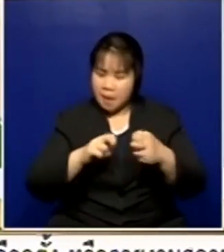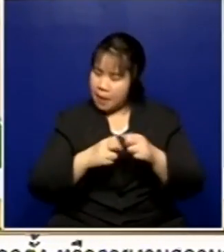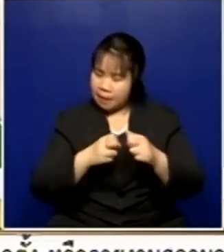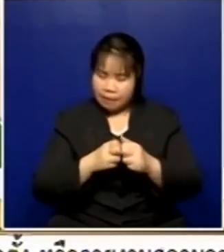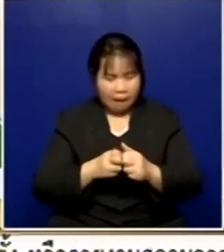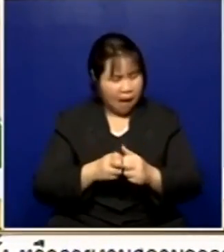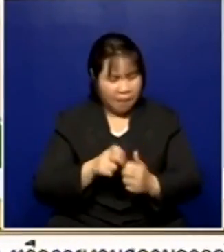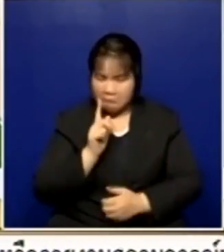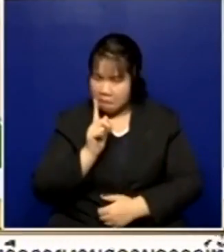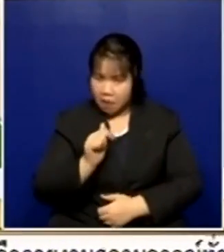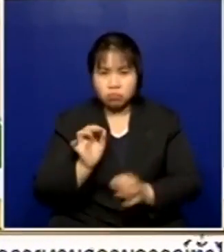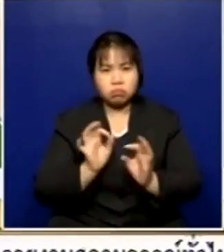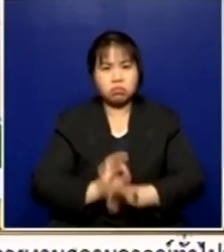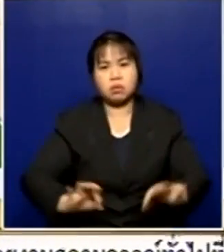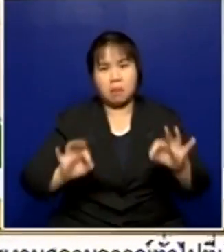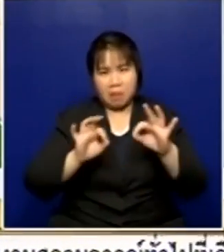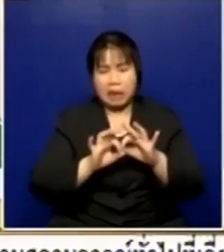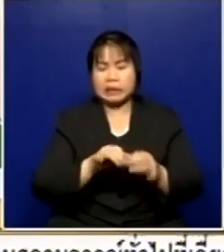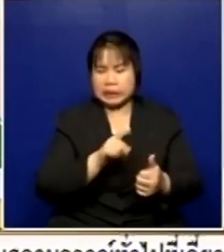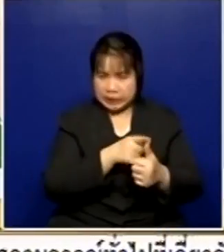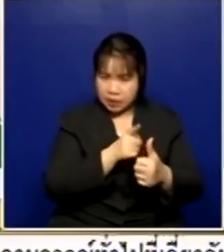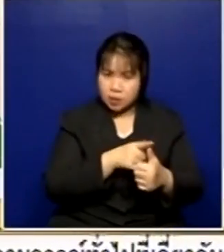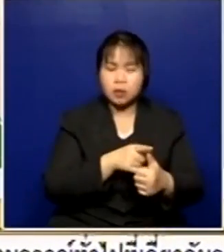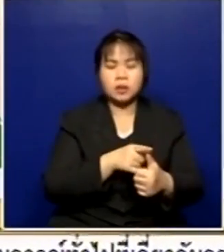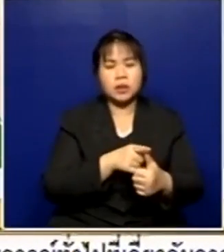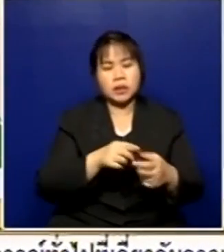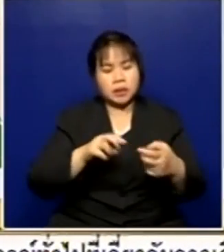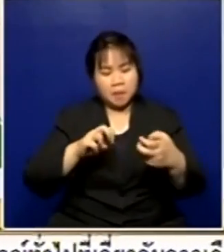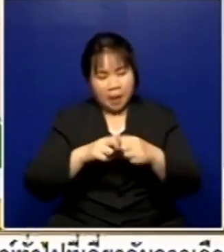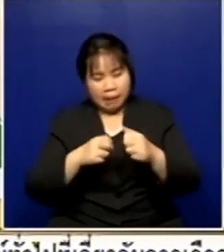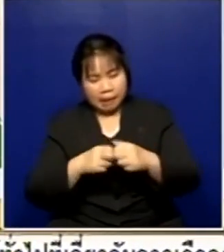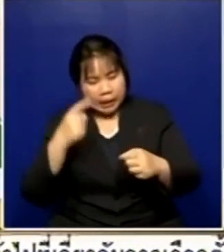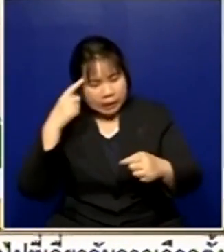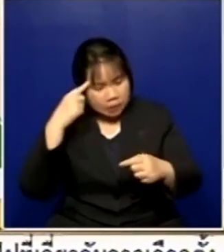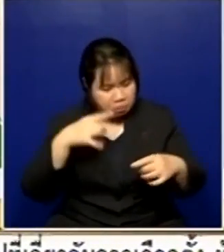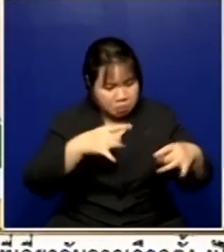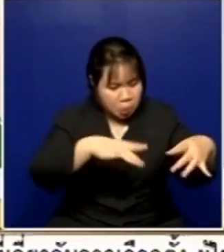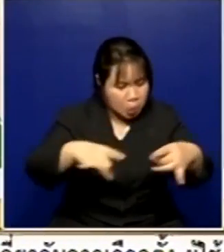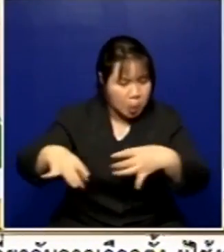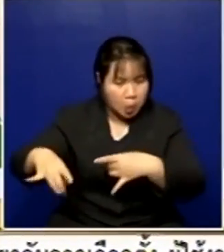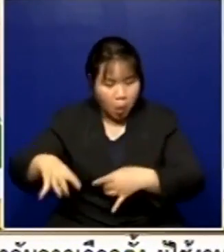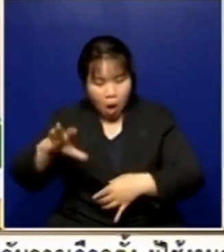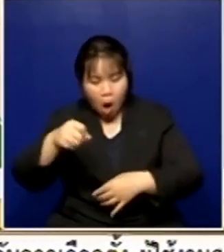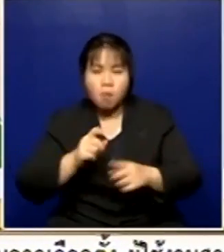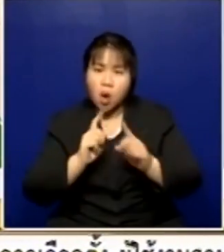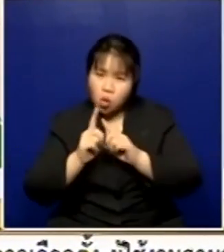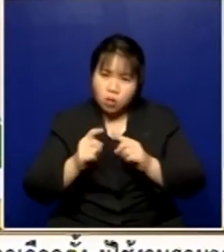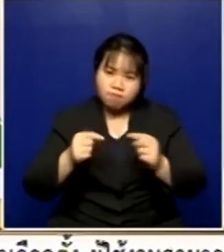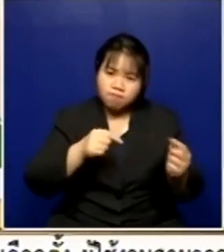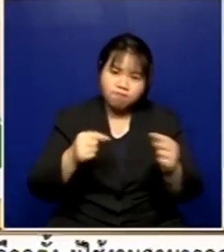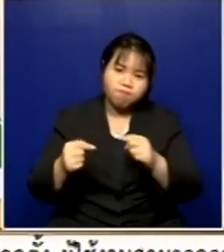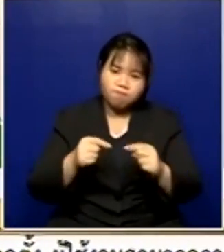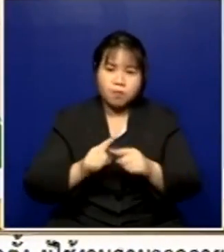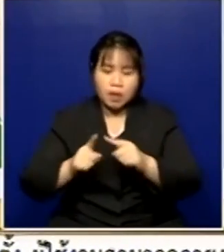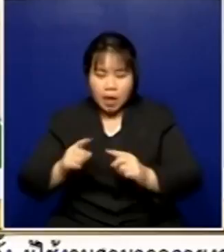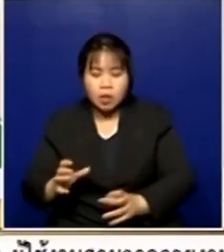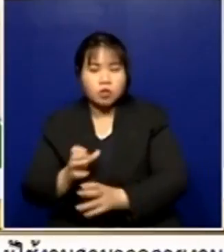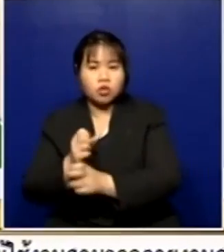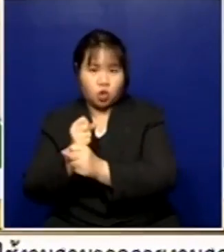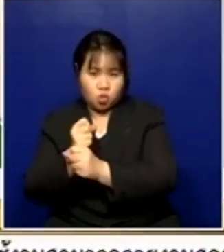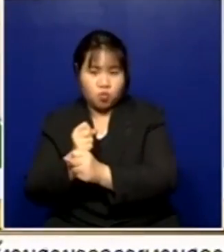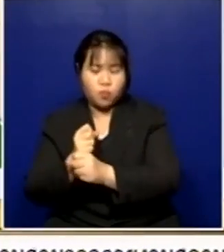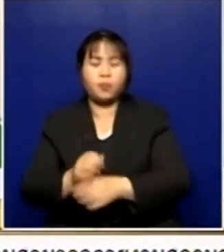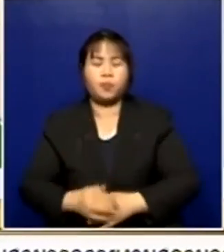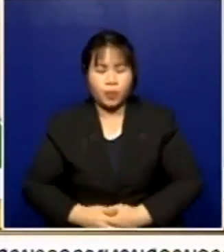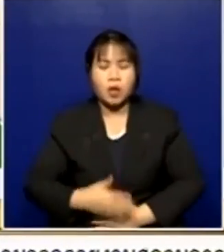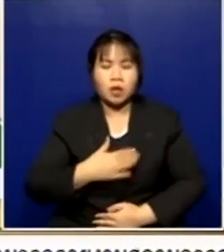ของปัญหาประเด็นที่ยังมีความเห็นที่แตกต่างขออภิปรายถกเถียงเพื่อนำไปสู่ข้อสรุปที่ฉัน